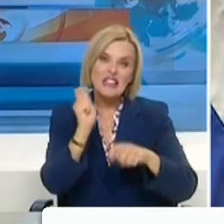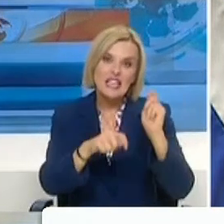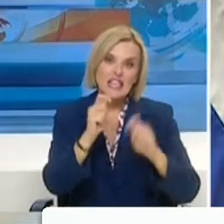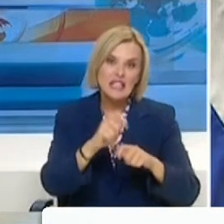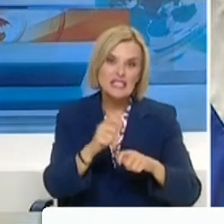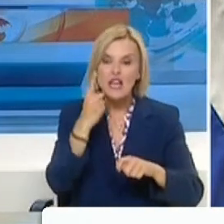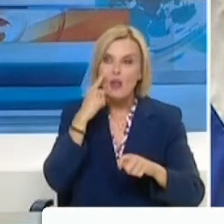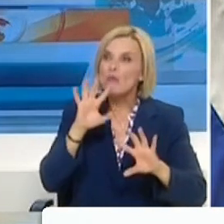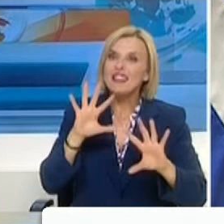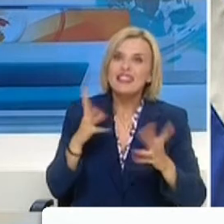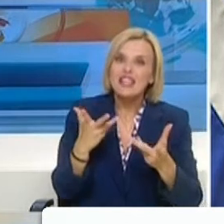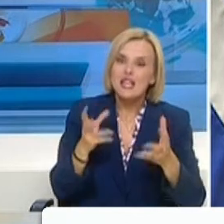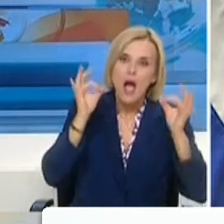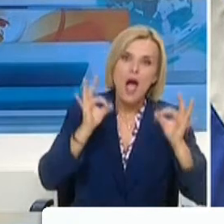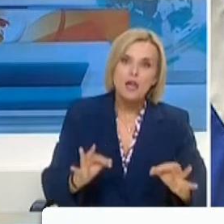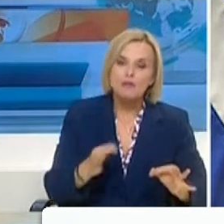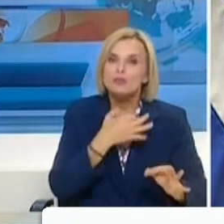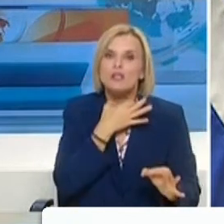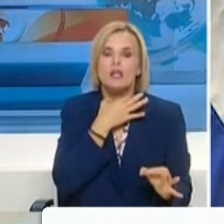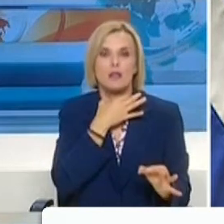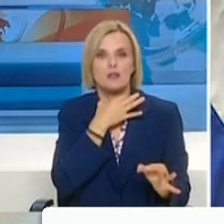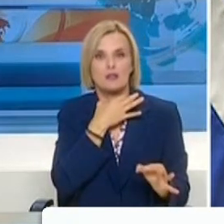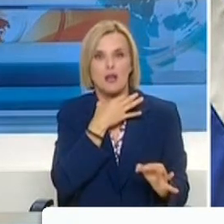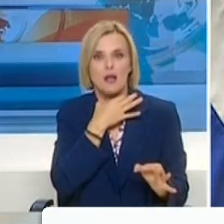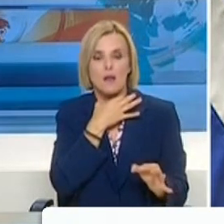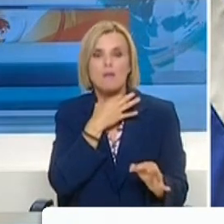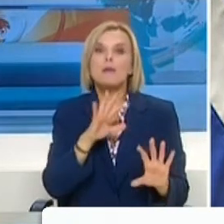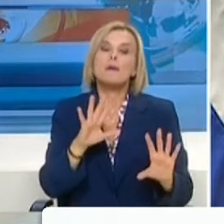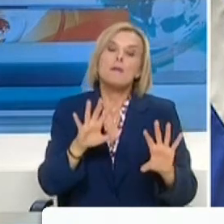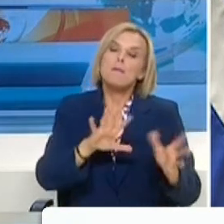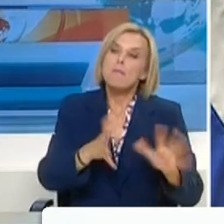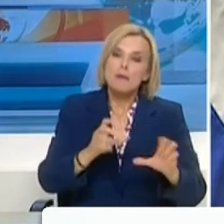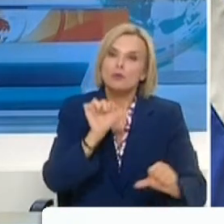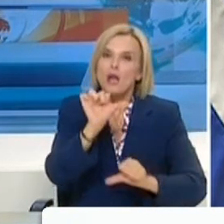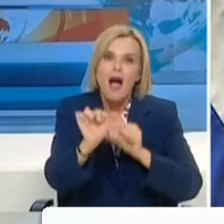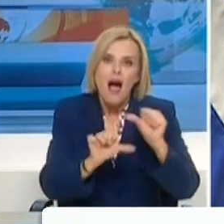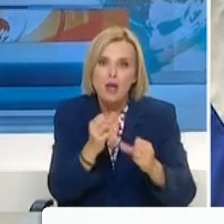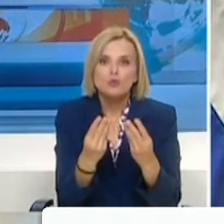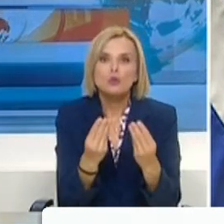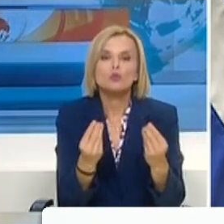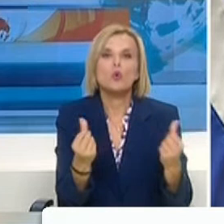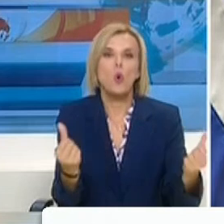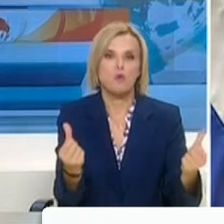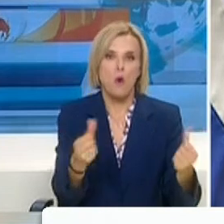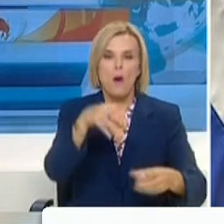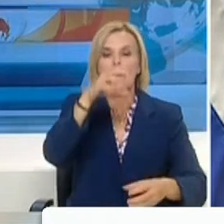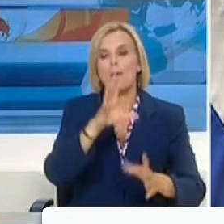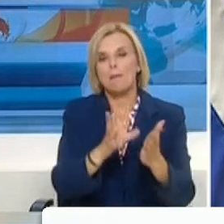προδιαγραφές των συστημάτων που έχει και αν μπορεί να λειτουργήσει με άλλους μηχανισμούς κλιματισμού, ιδιαίτερα σε ευαίσθητους χώρους όπως οι μονάδες εντατικής